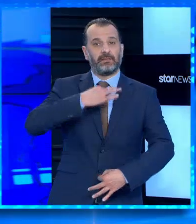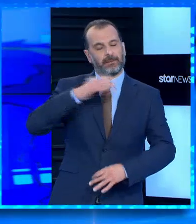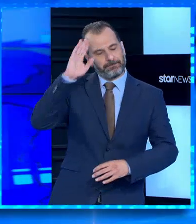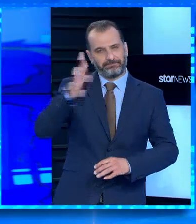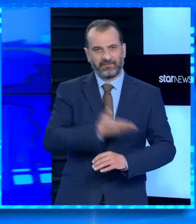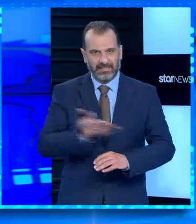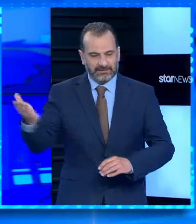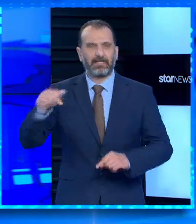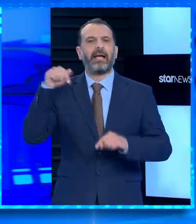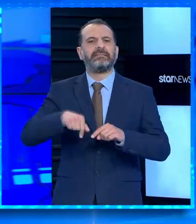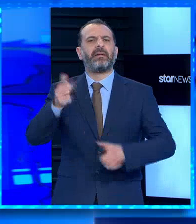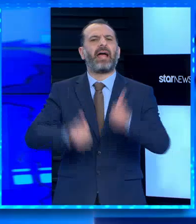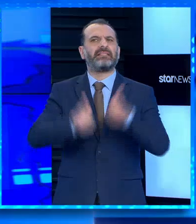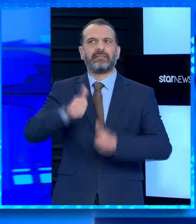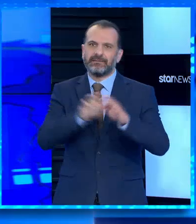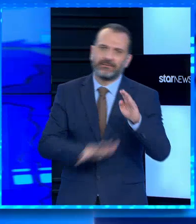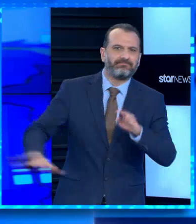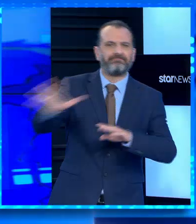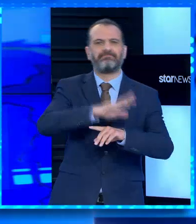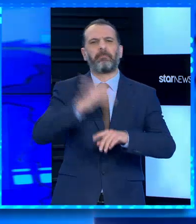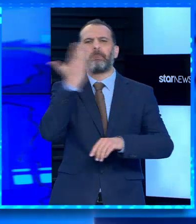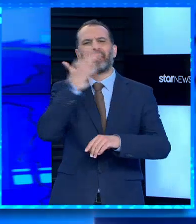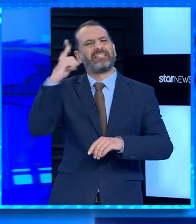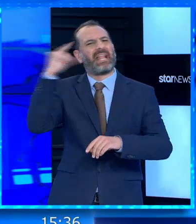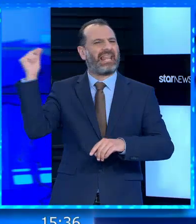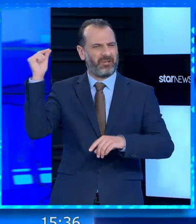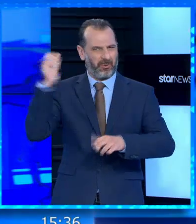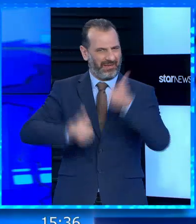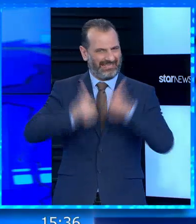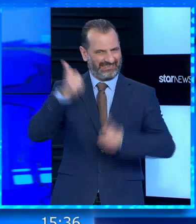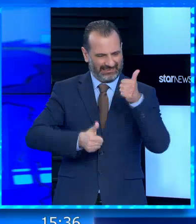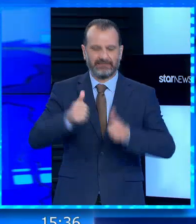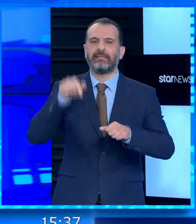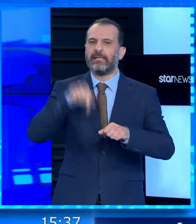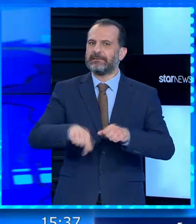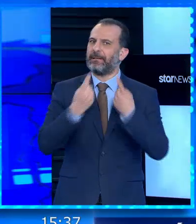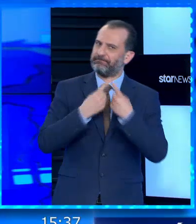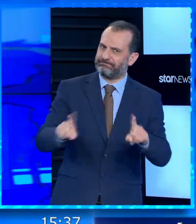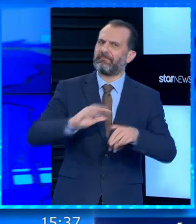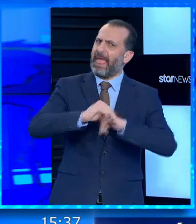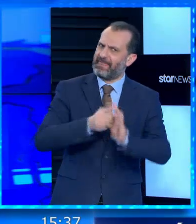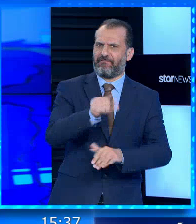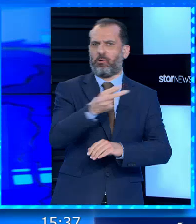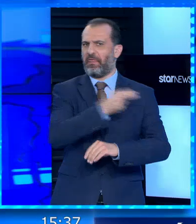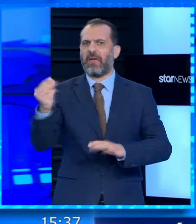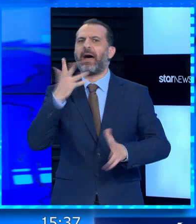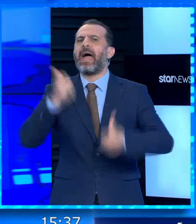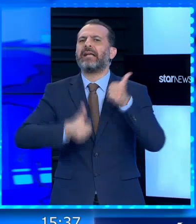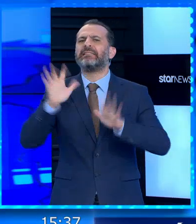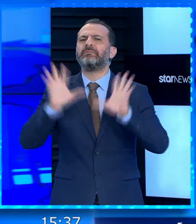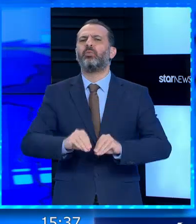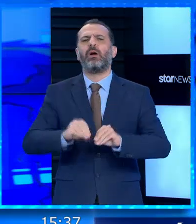Γεια σας κυρίες και κύριοι. Ιδιαίτερα επίκαιρο ήταν το θέμα που έπεσε στις Πανελλήνιες που ξεκίνησαν σήμερα για τους περίπου